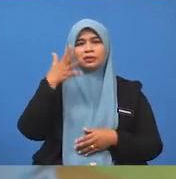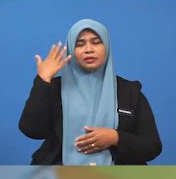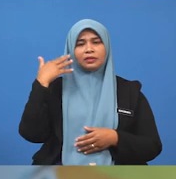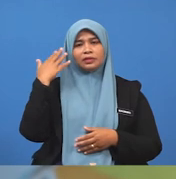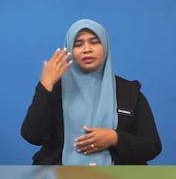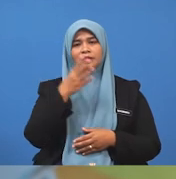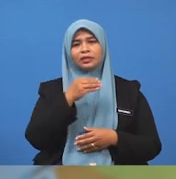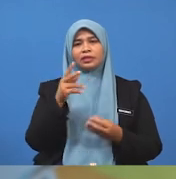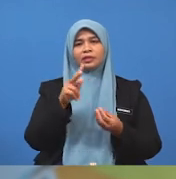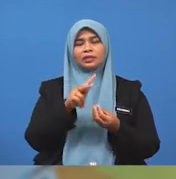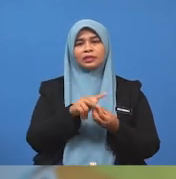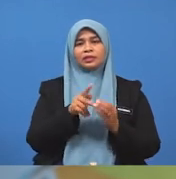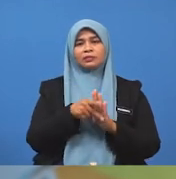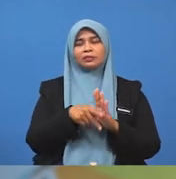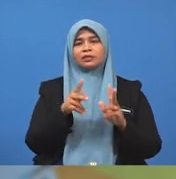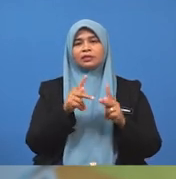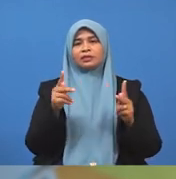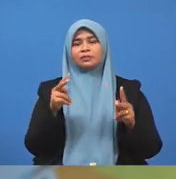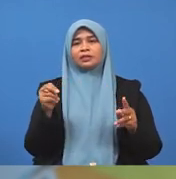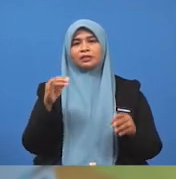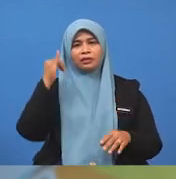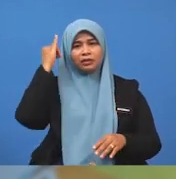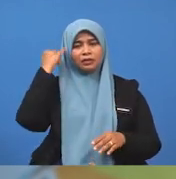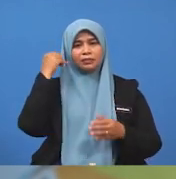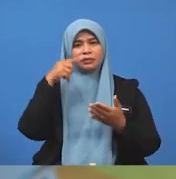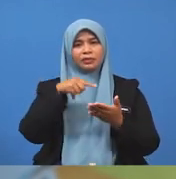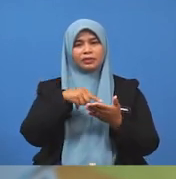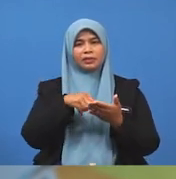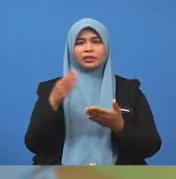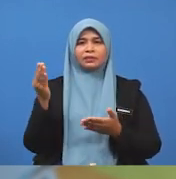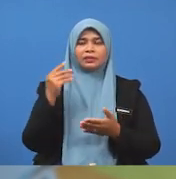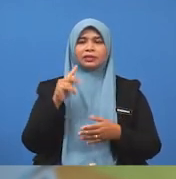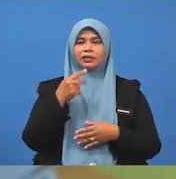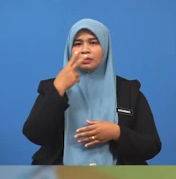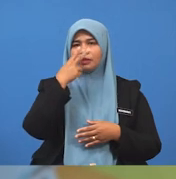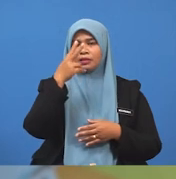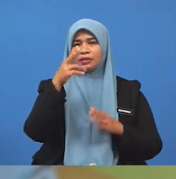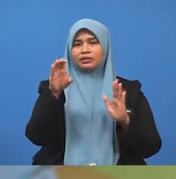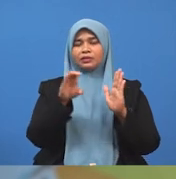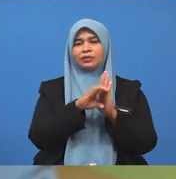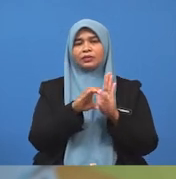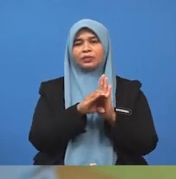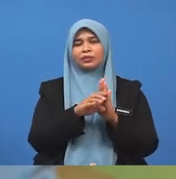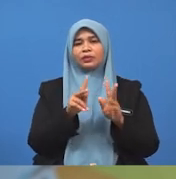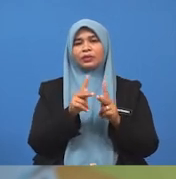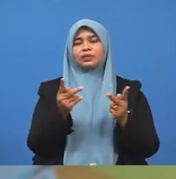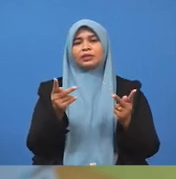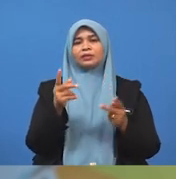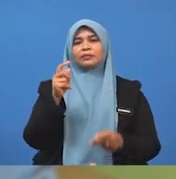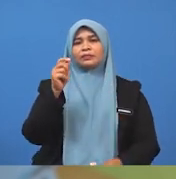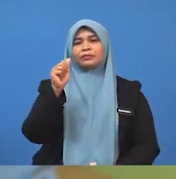dan kesan perkembangan ilmu tafsir Mari kita lihat bule contoh kitab tafsir